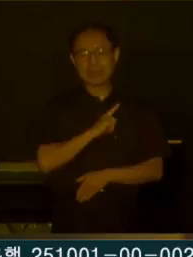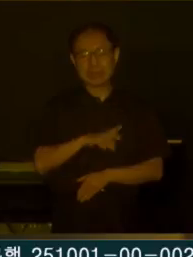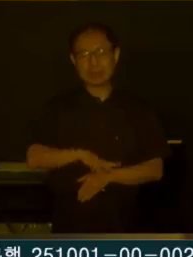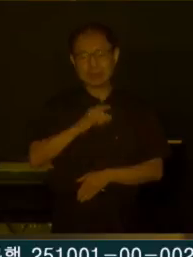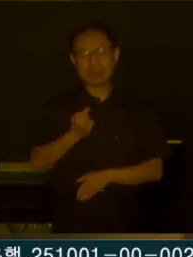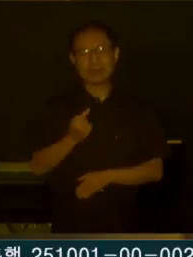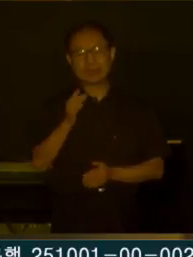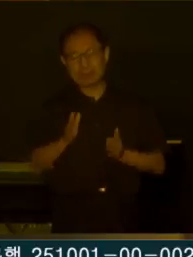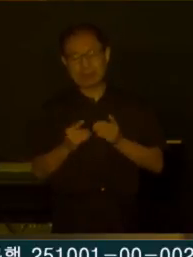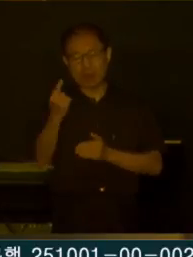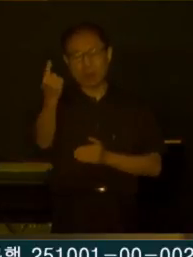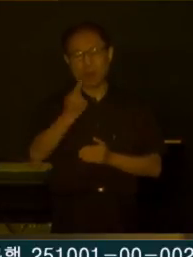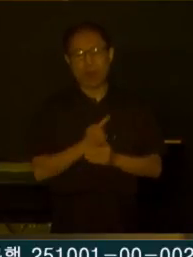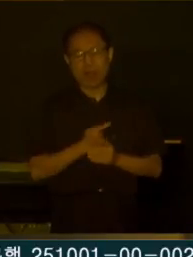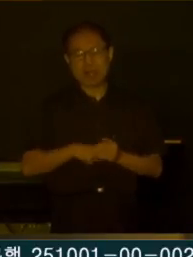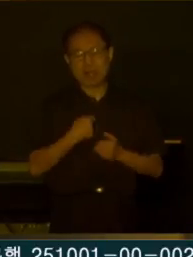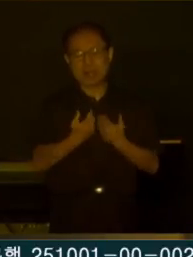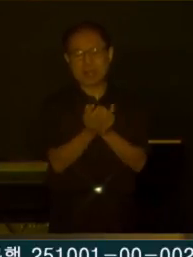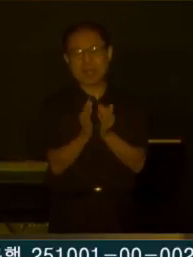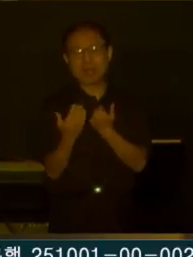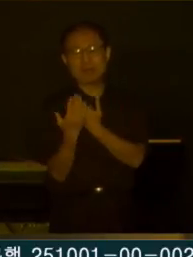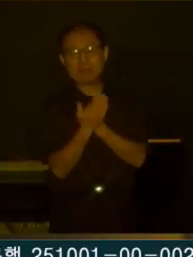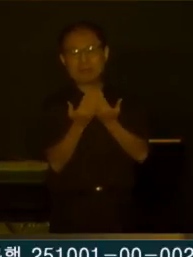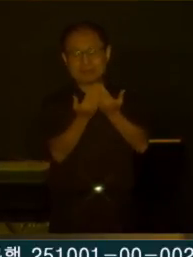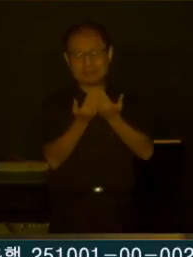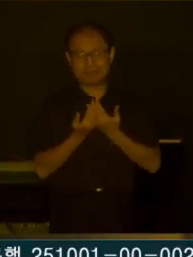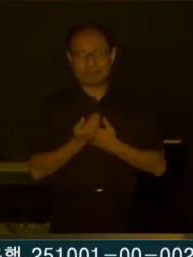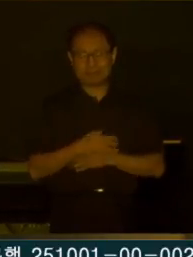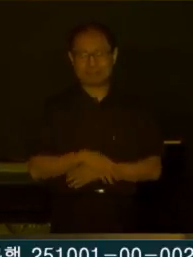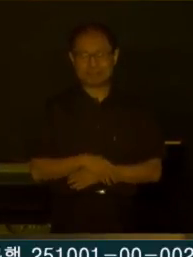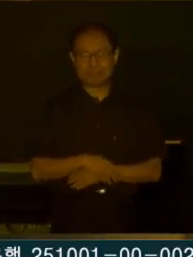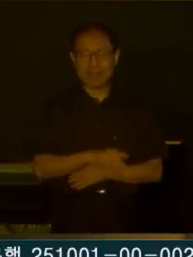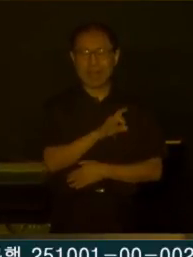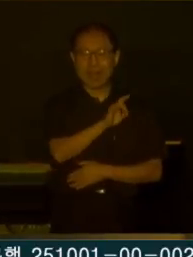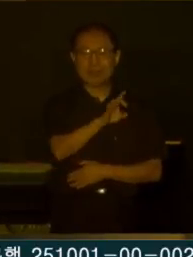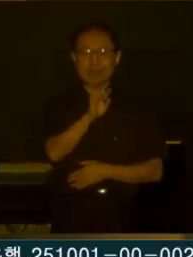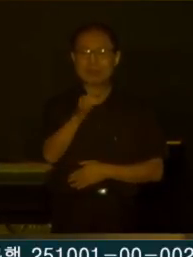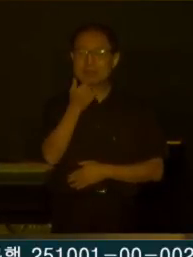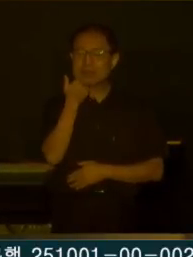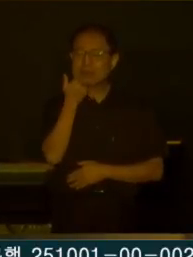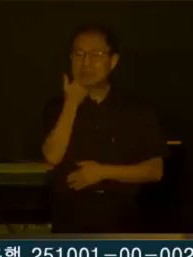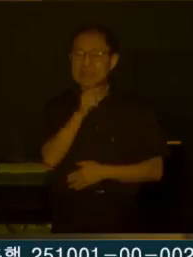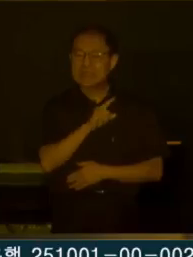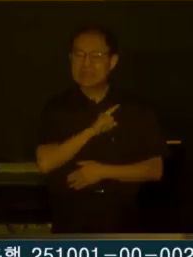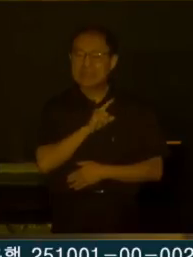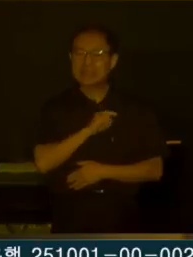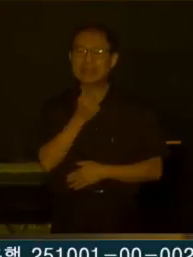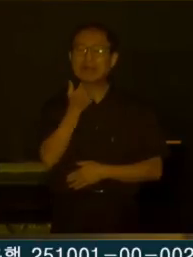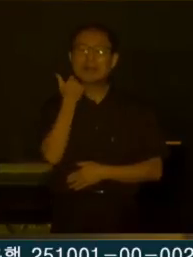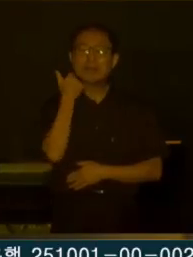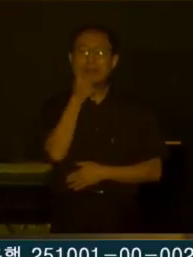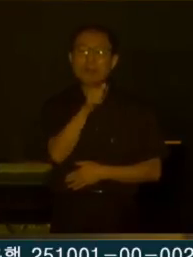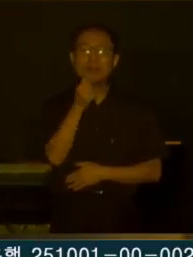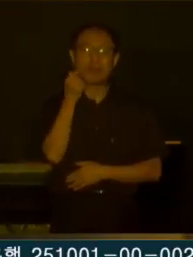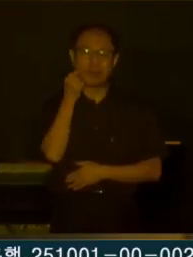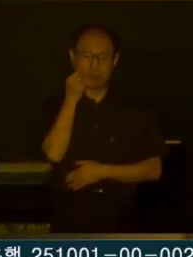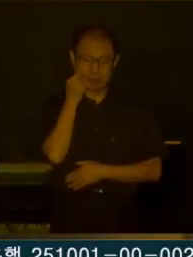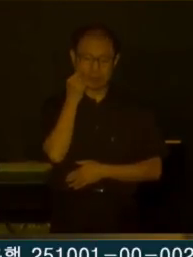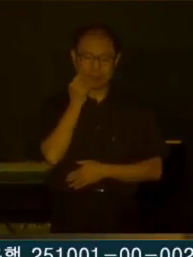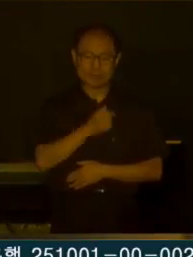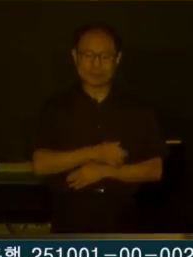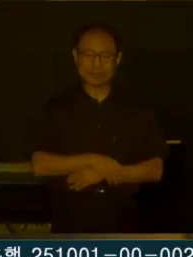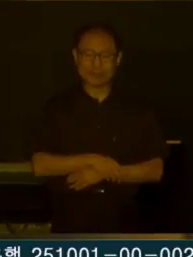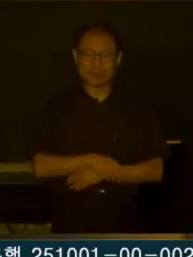먼저 달려와 정의당을 안아주셨습니다. 한분한분 성함을 다 말씀드리지는